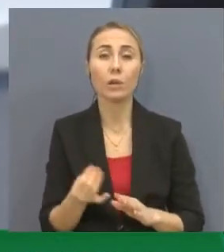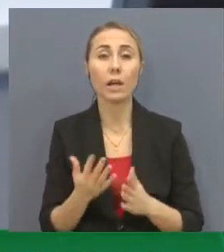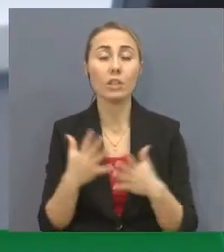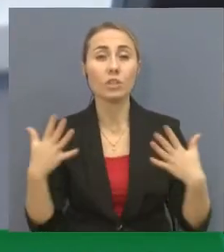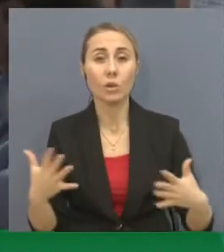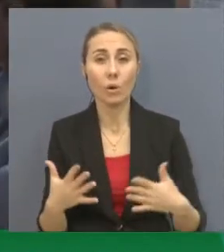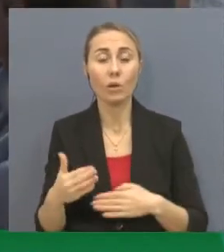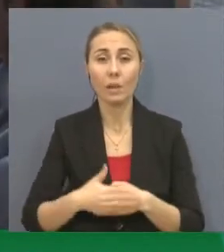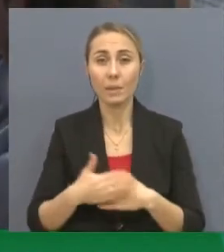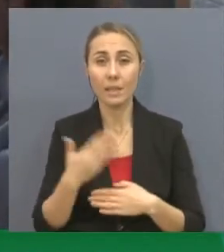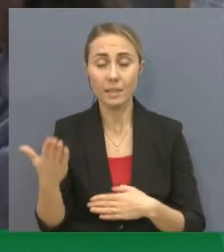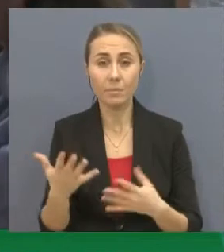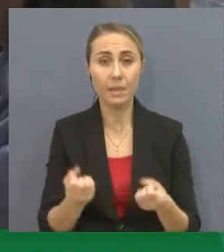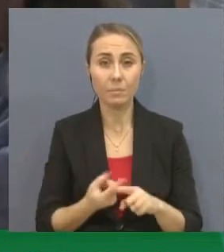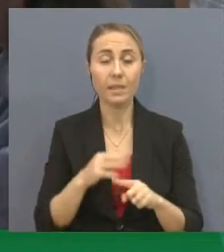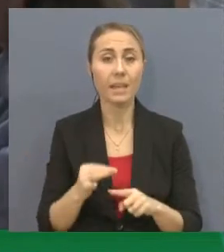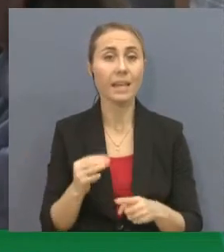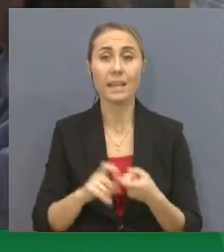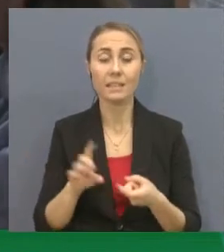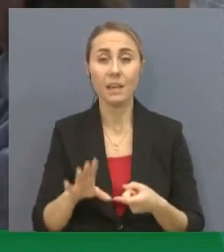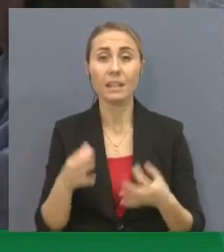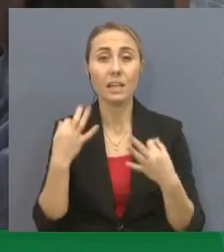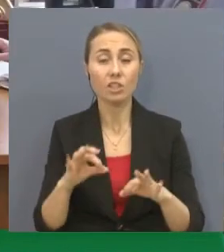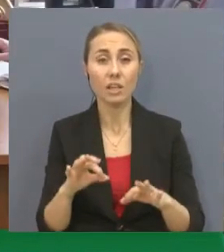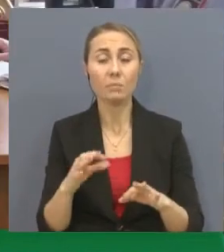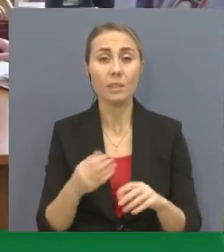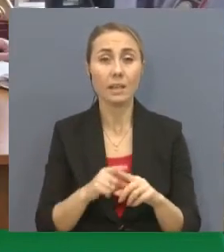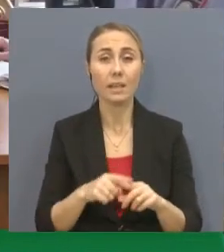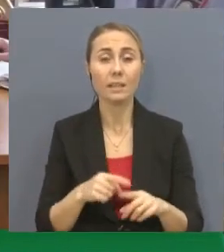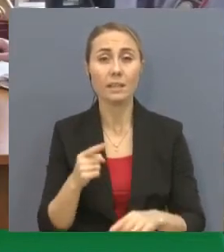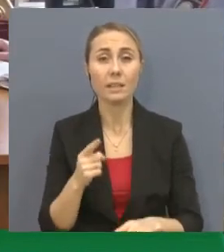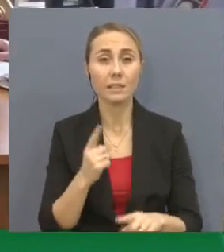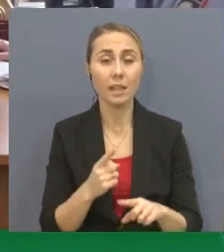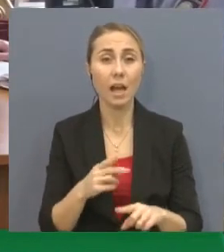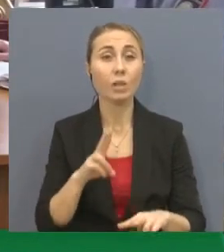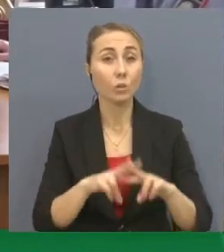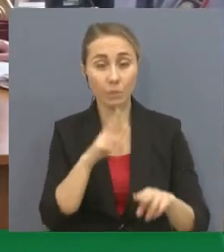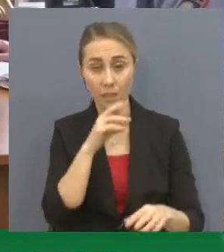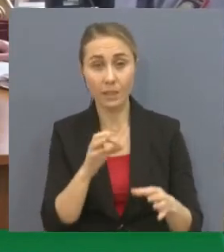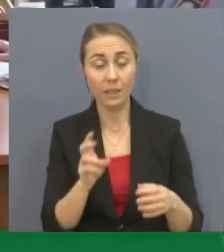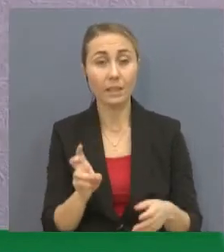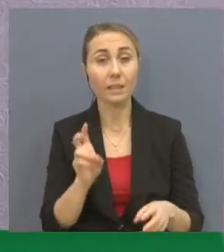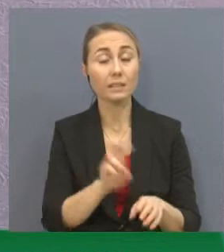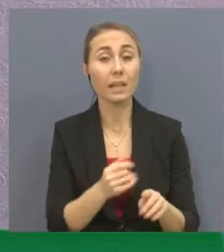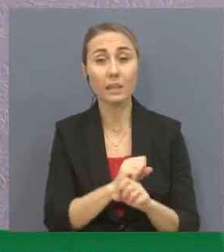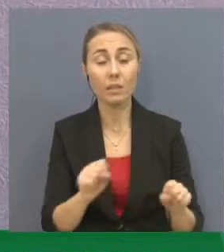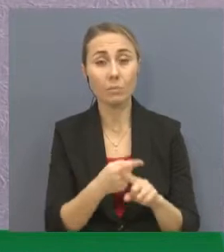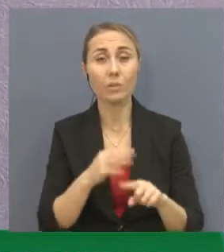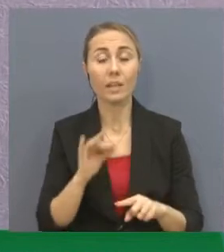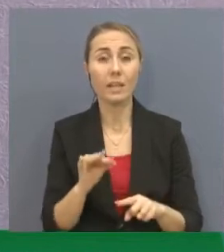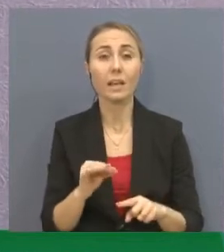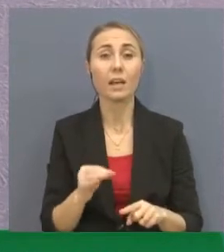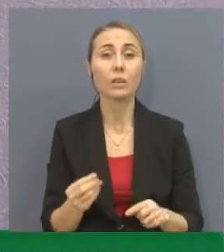применение наказание не связанных с лишением свободы повлечет за собой сокращение тюремного населения и соответственно уменьшение стоимости